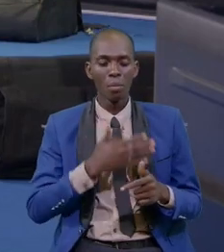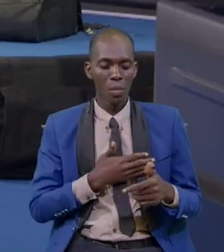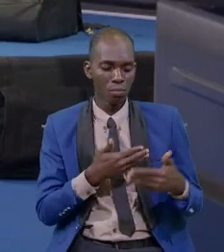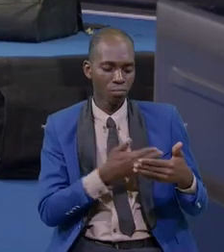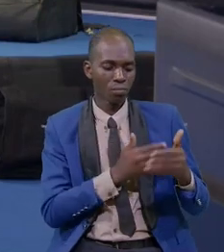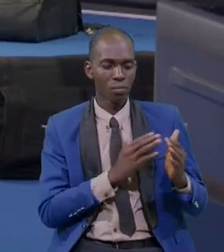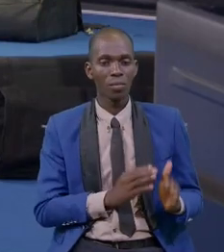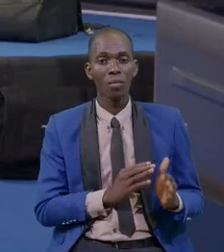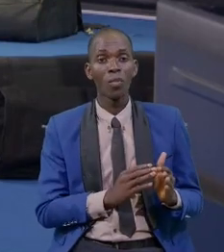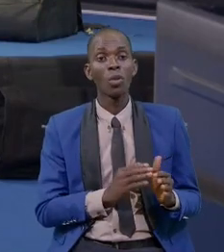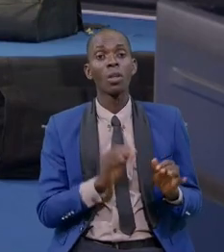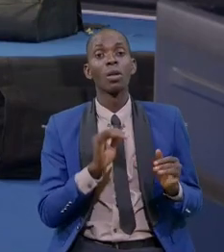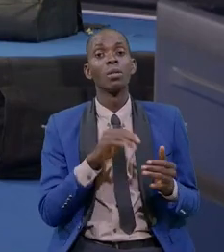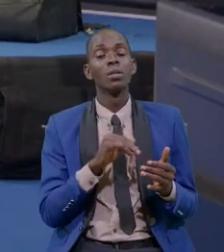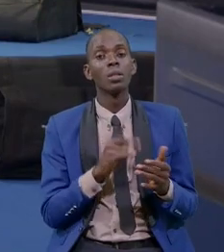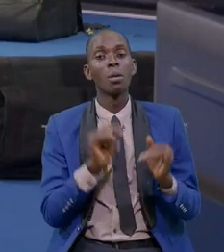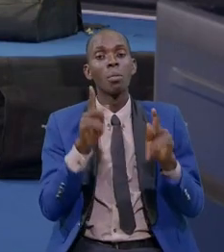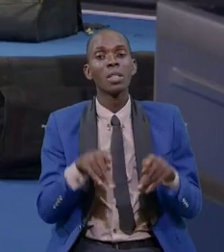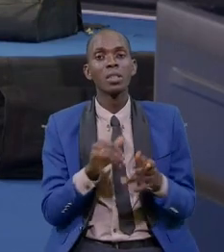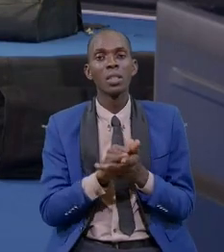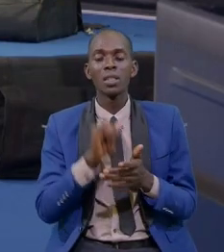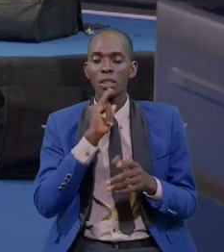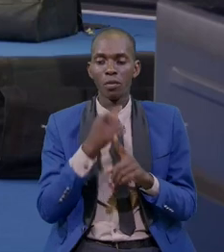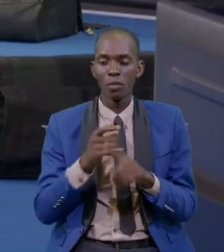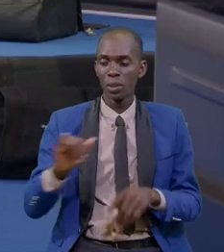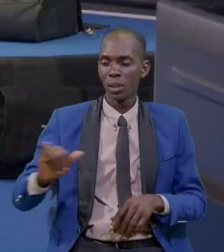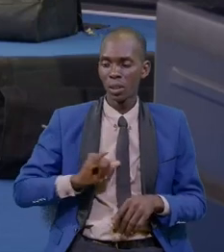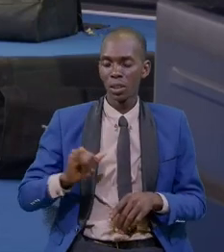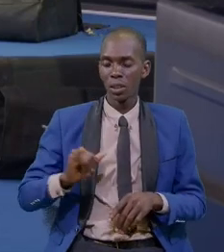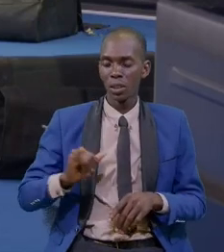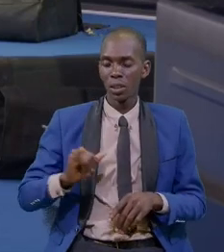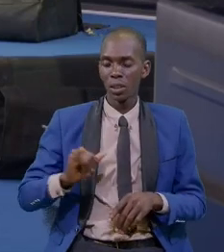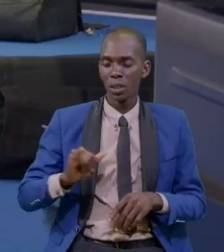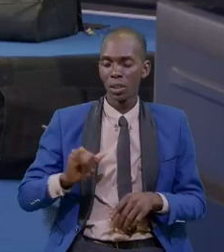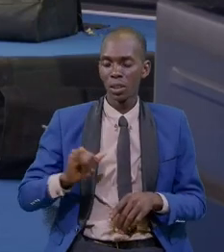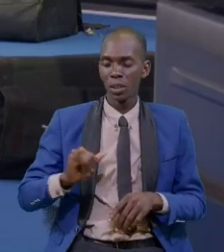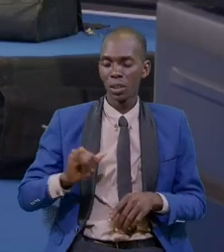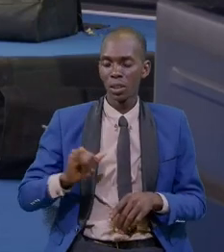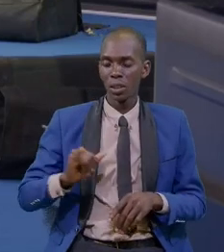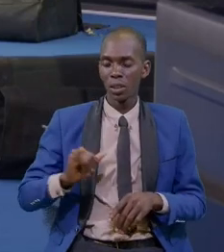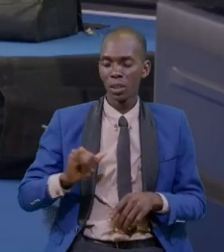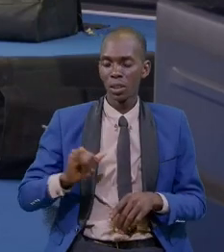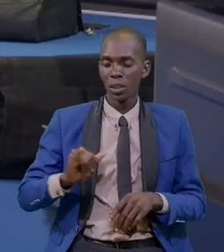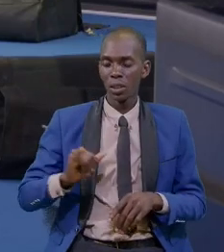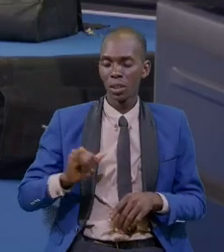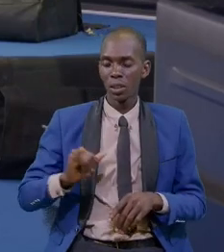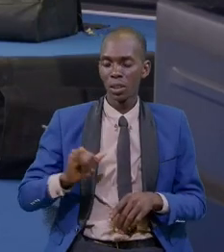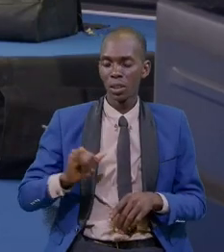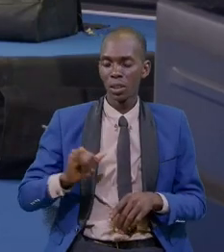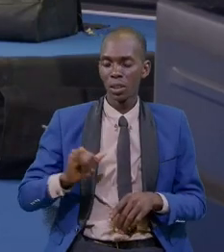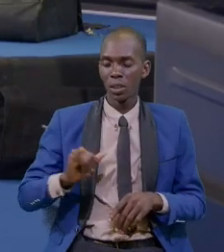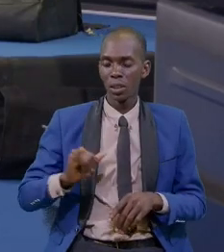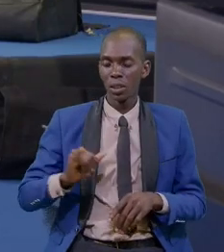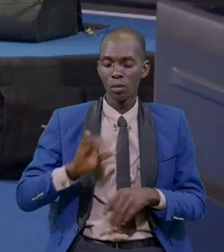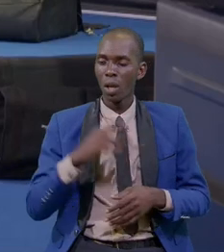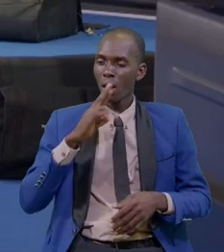Celui-là qui est dans notre dénomination, la vie profonde, la famille de la province. Il est mon voisin. N'importe où je le vois. Ah, dans